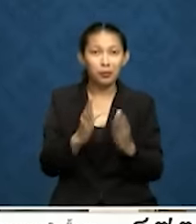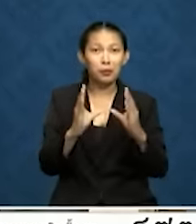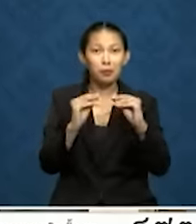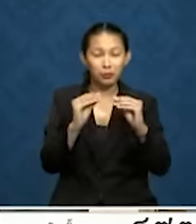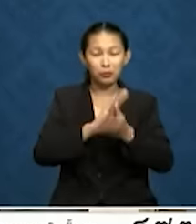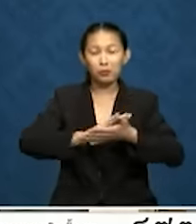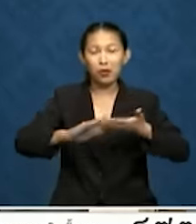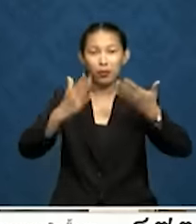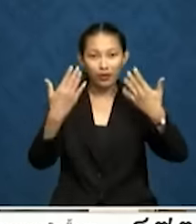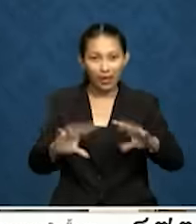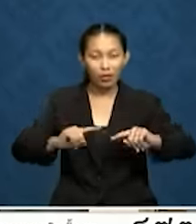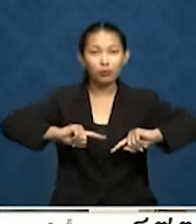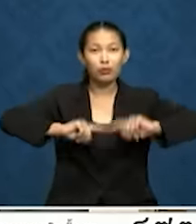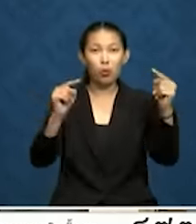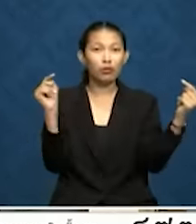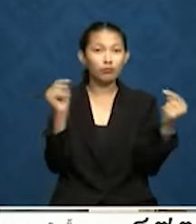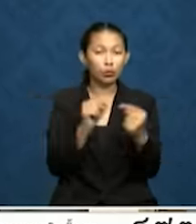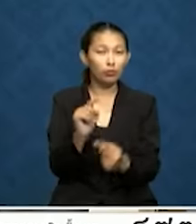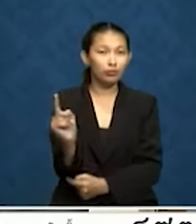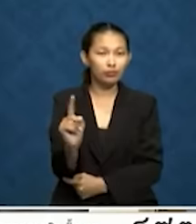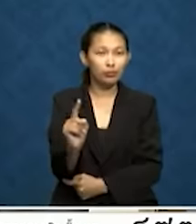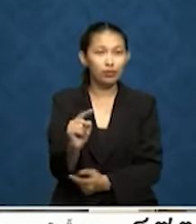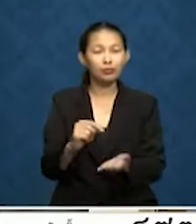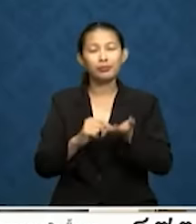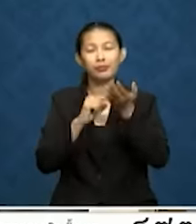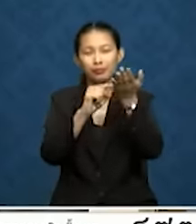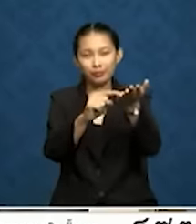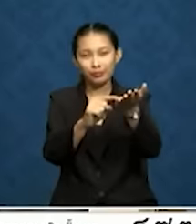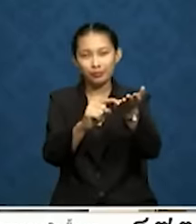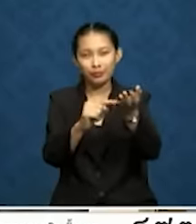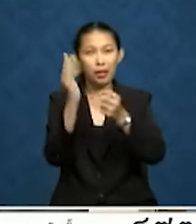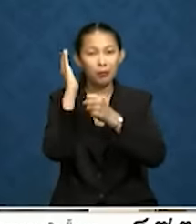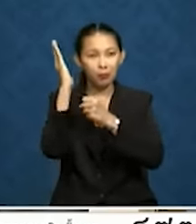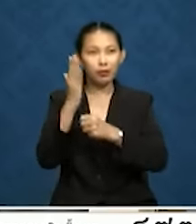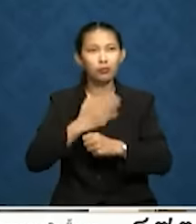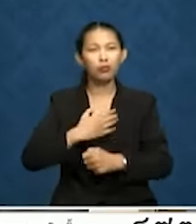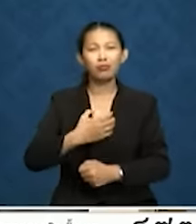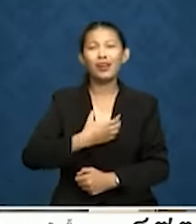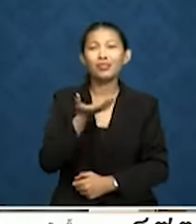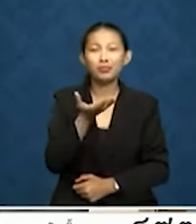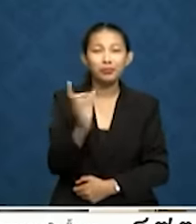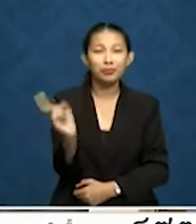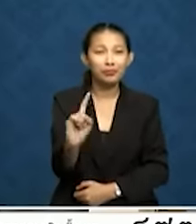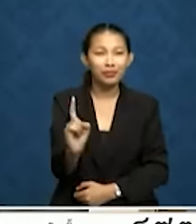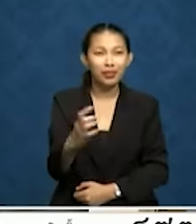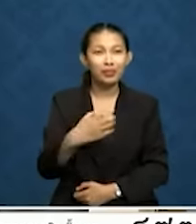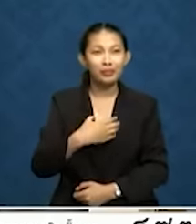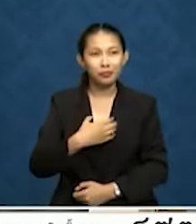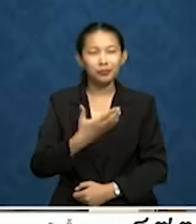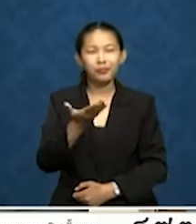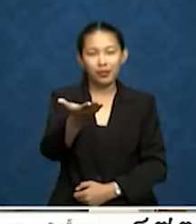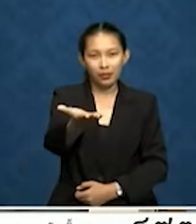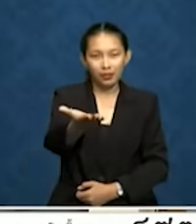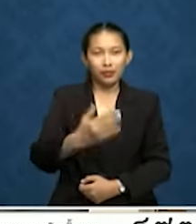แล้วแต่ว่าในเรื่องการที่จะเสนอพิปรายเป็นข้อเสนอผมอยากเป็นอย่างนี้ฮะเพราะว่าเดี๋ยวท